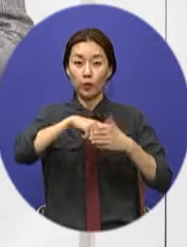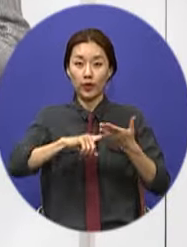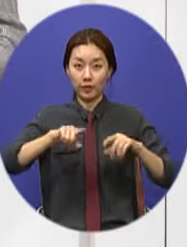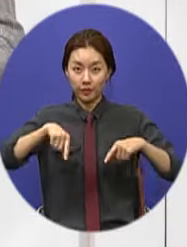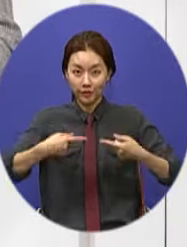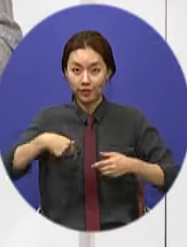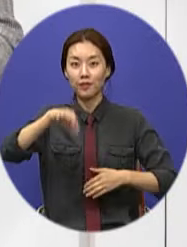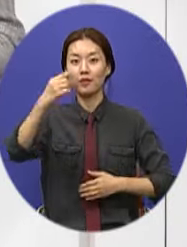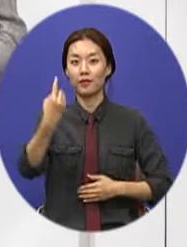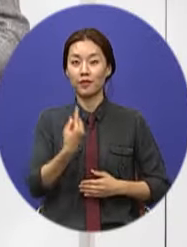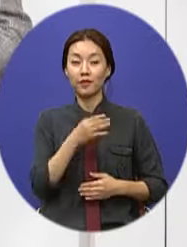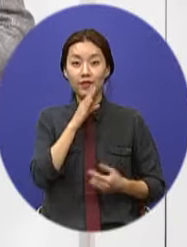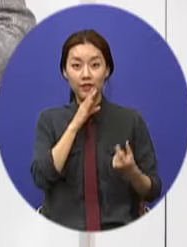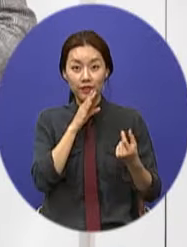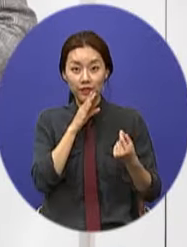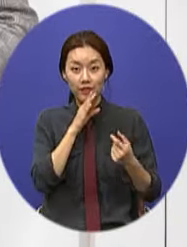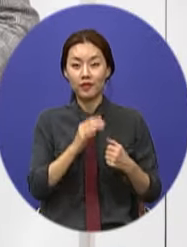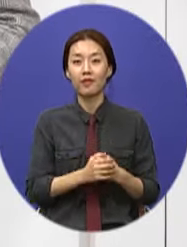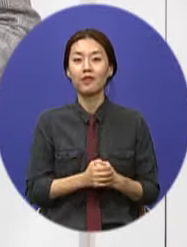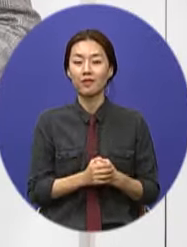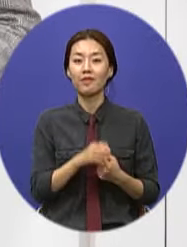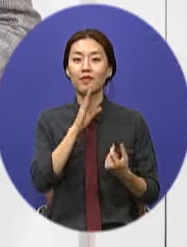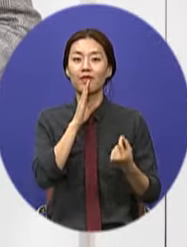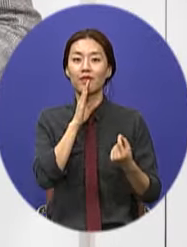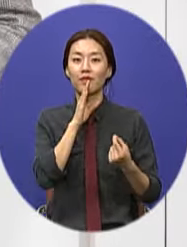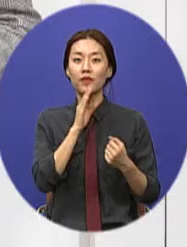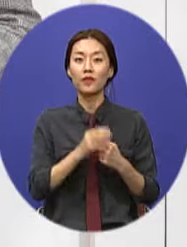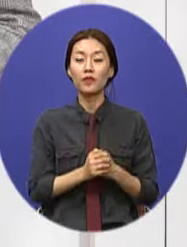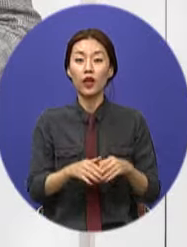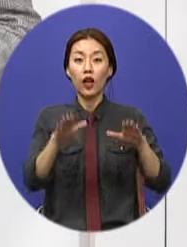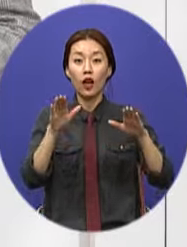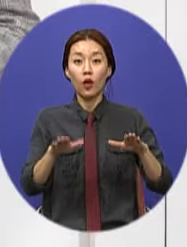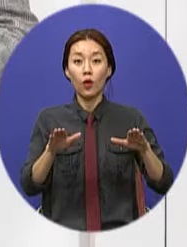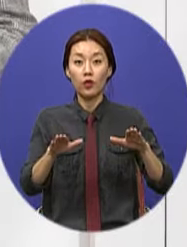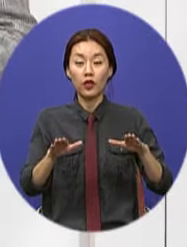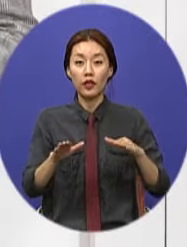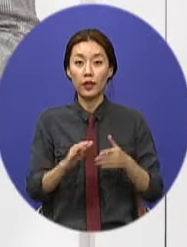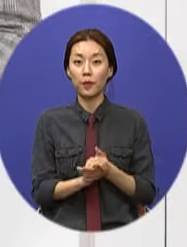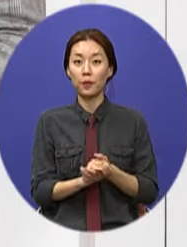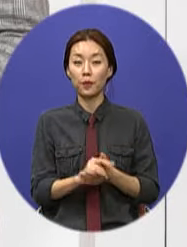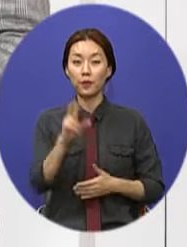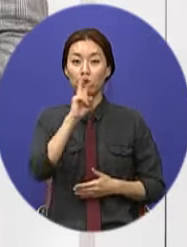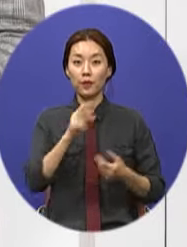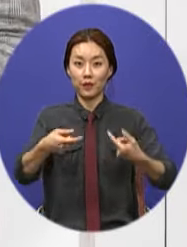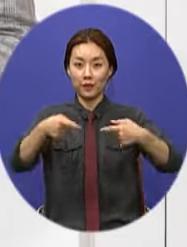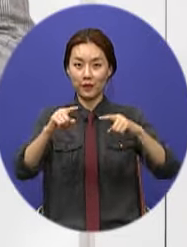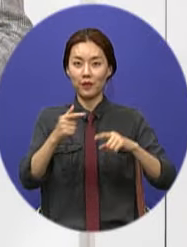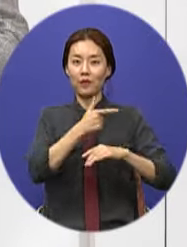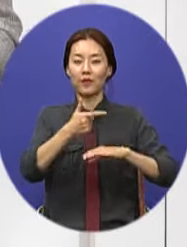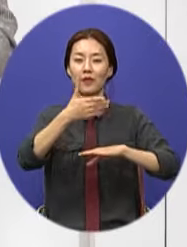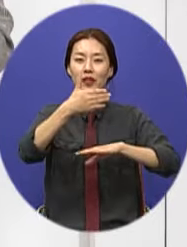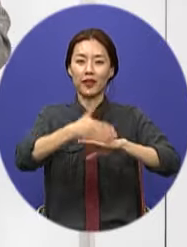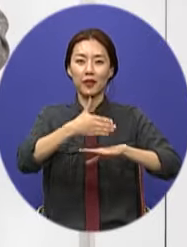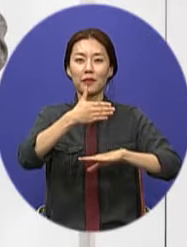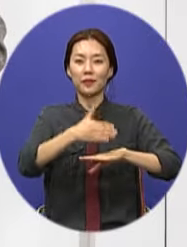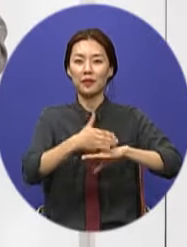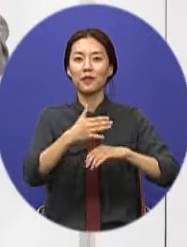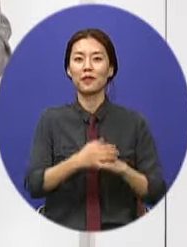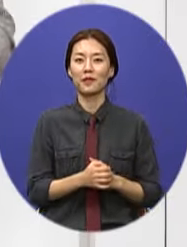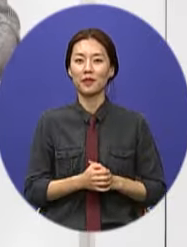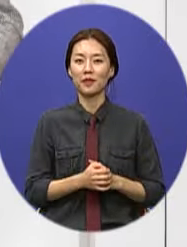오신 거니까. 예. 그죠 아버님? 네네. 네. 네. 자 오늘 또 이렇게 참여해 주셔서 너무 감사드리고요.